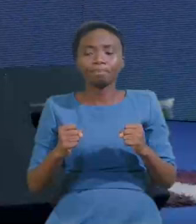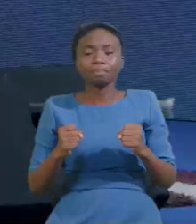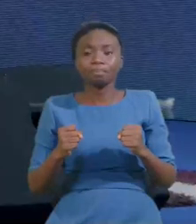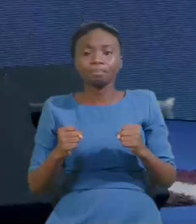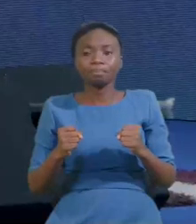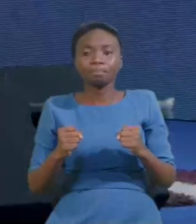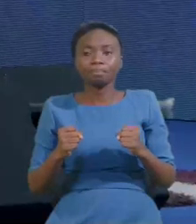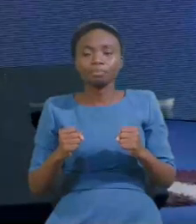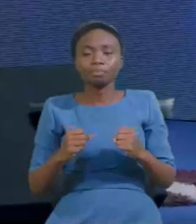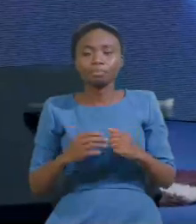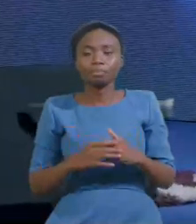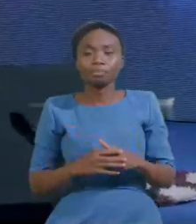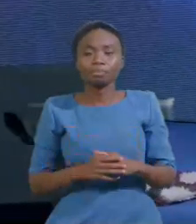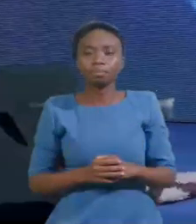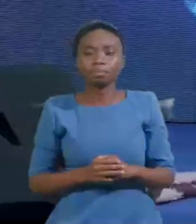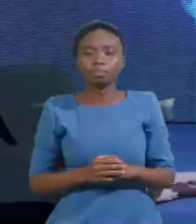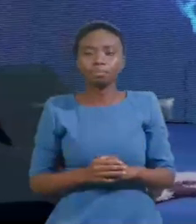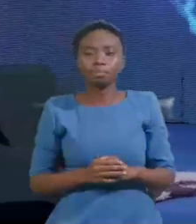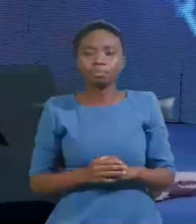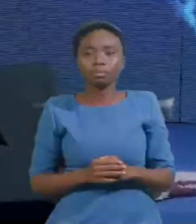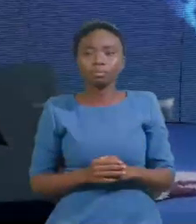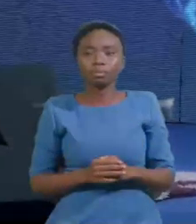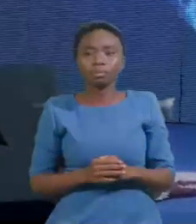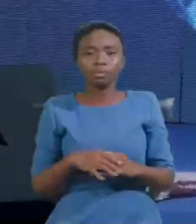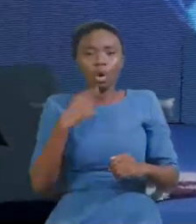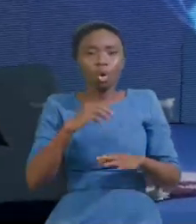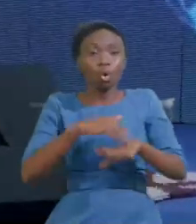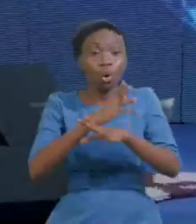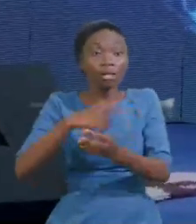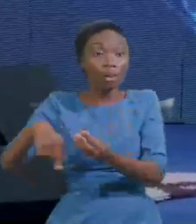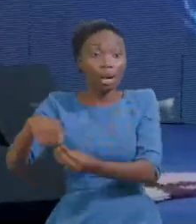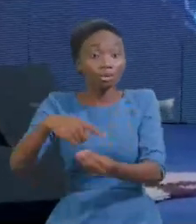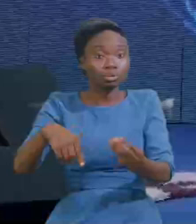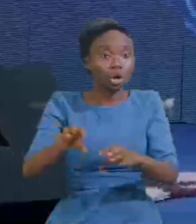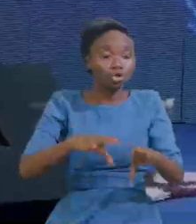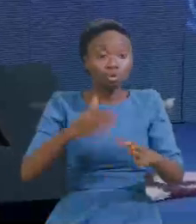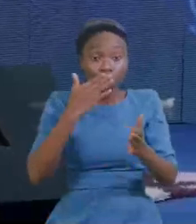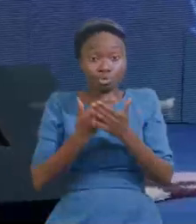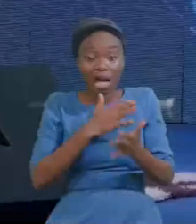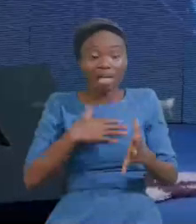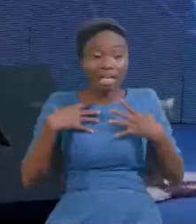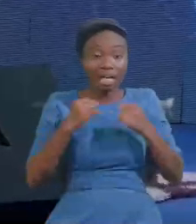Vous savez comment Dieu a oué du Saint-Esprit et de force Jésus de Nazareth.